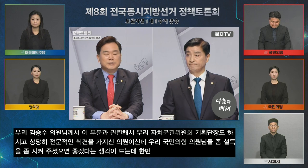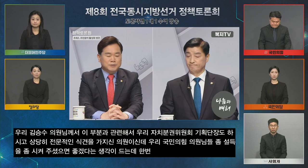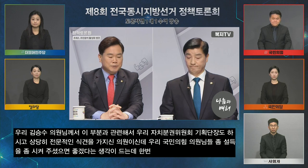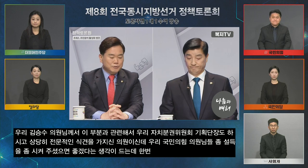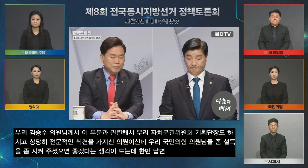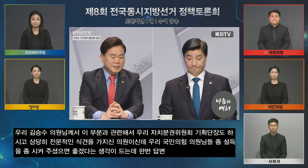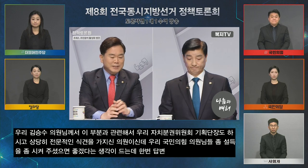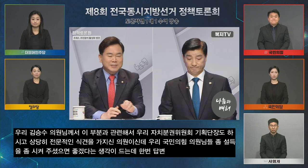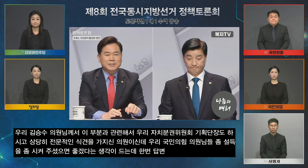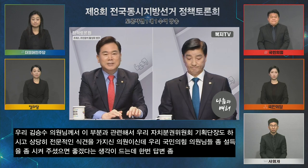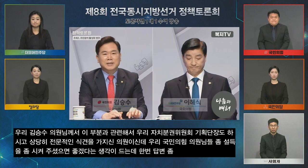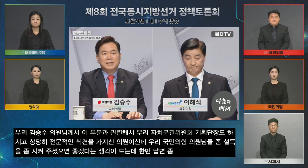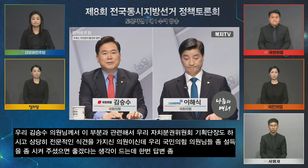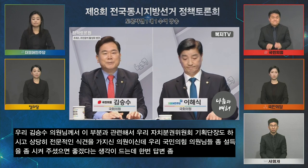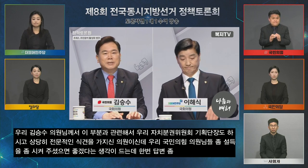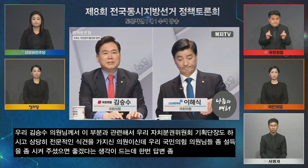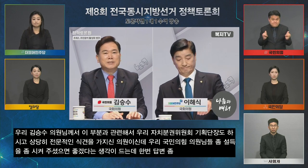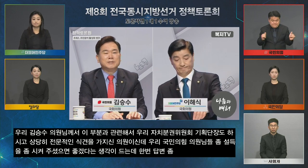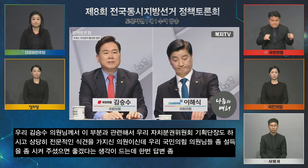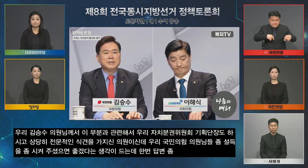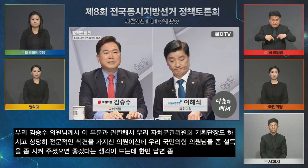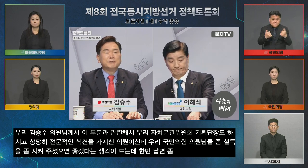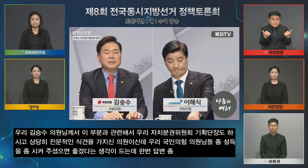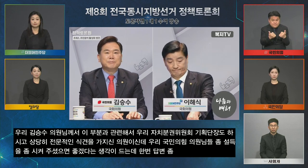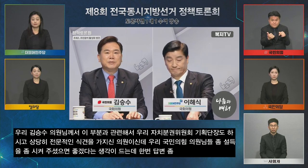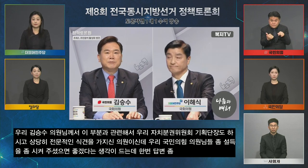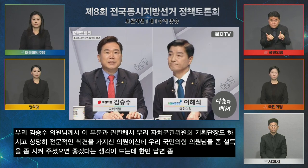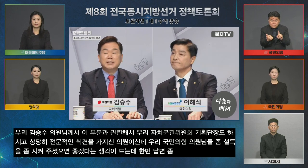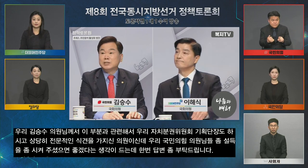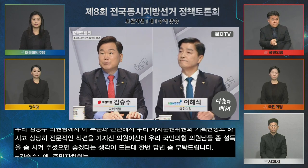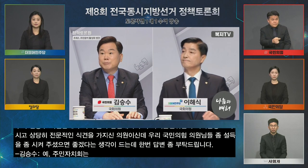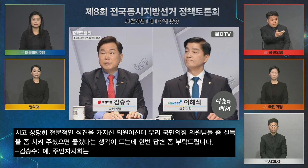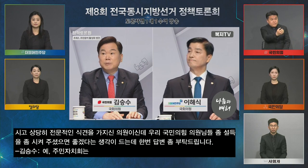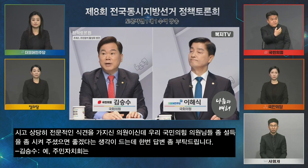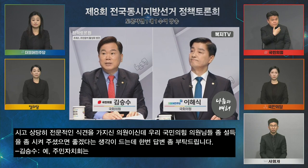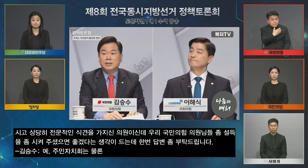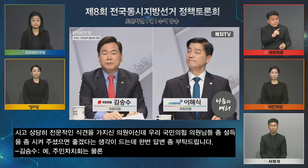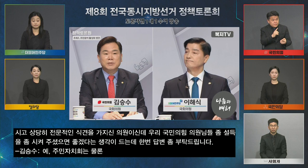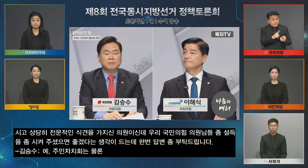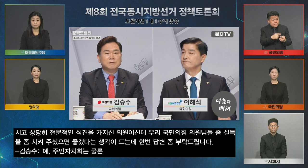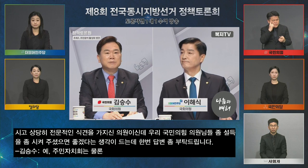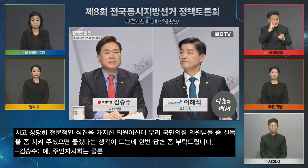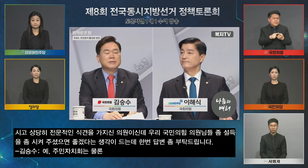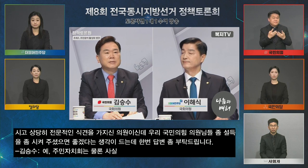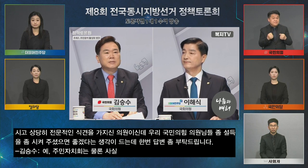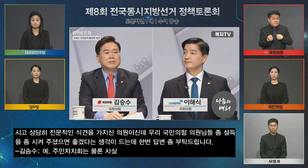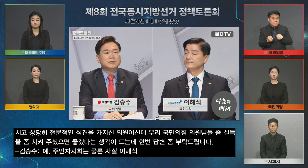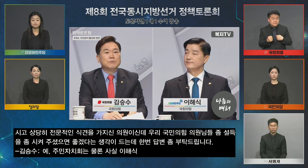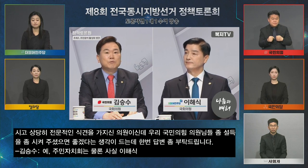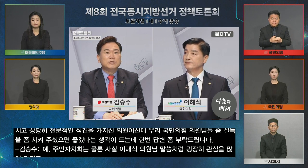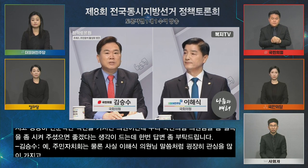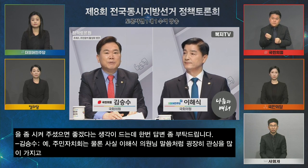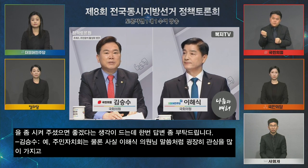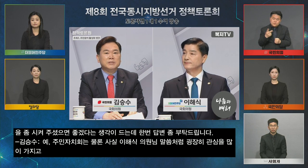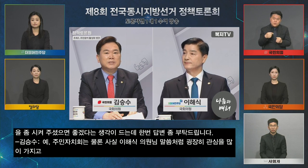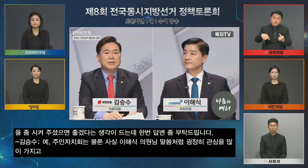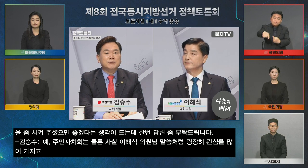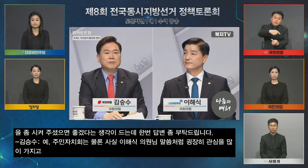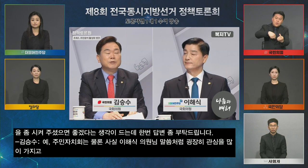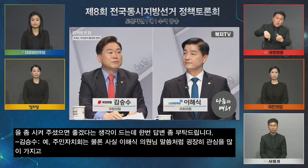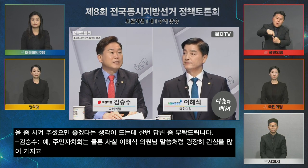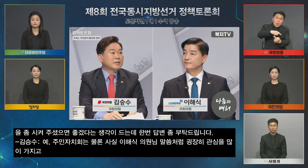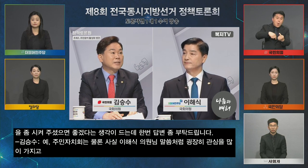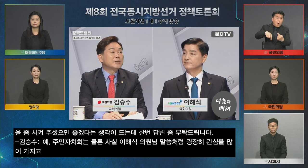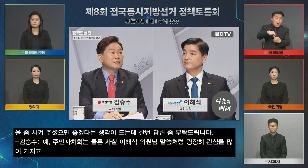예, 주민자치회는 사실 이해시거의 말씀처에서도 굉장히 관심을 많이 가지고 있고 실제 운영되고 있는